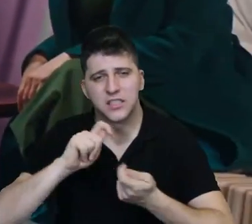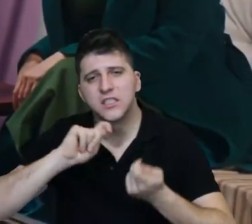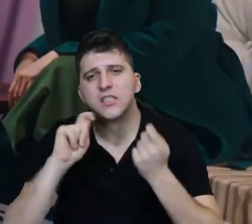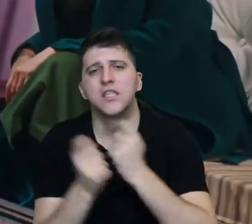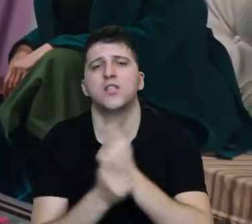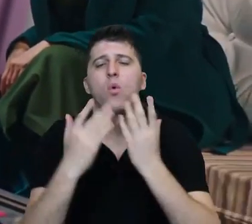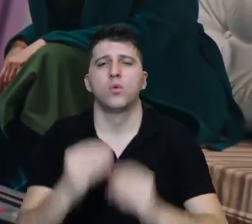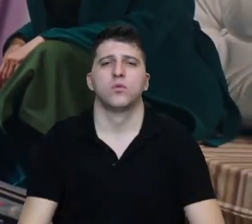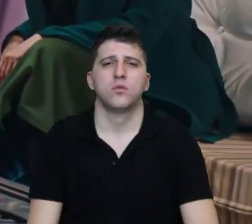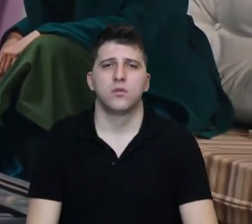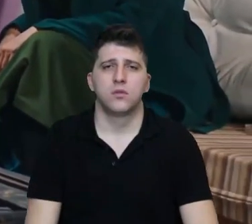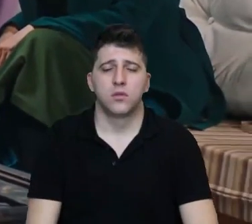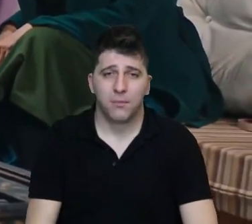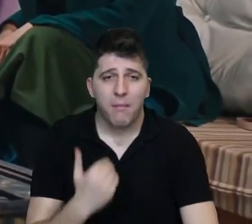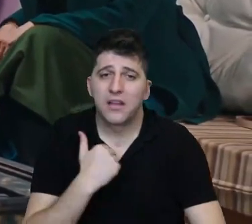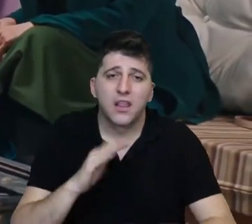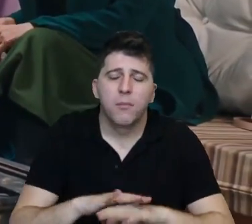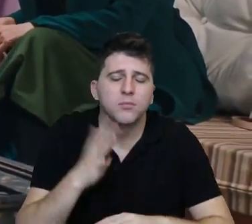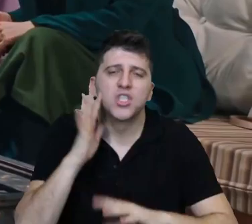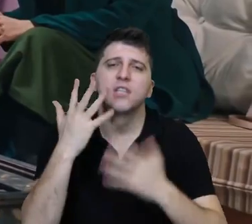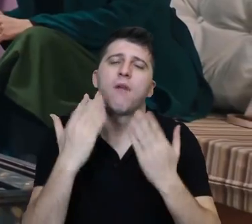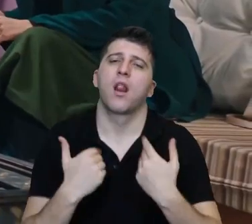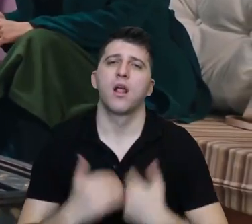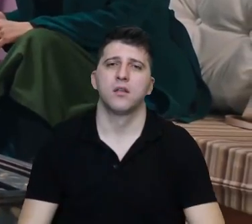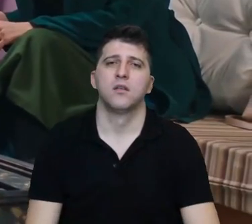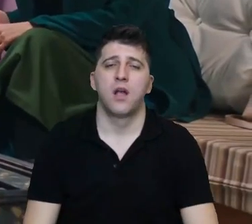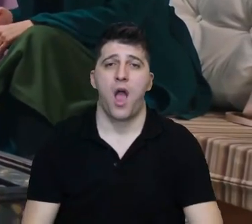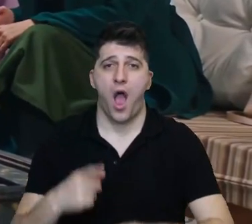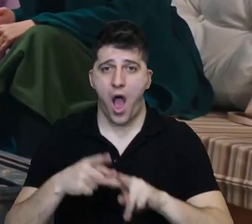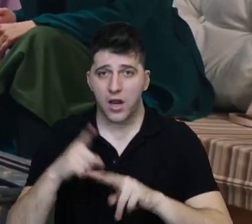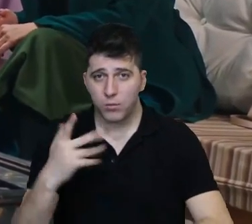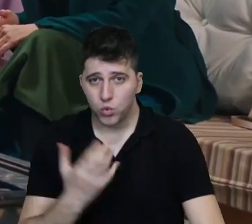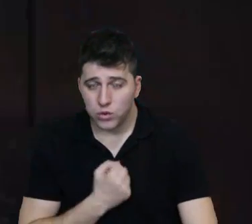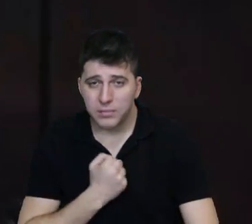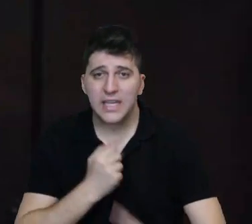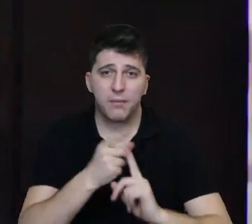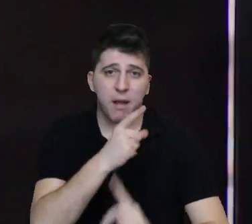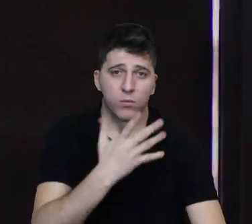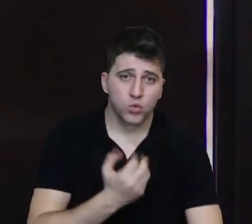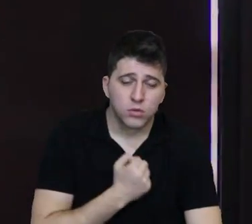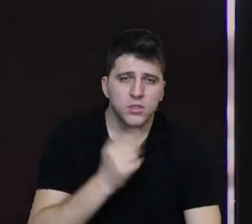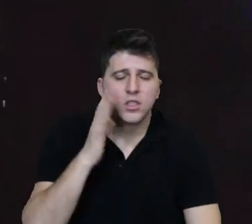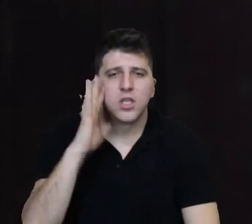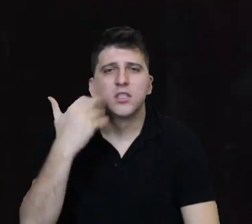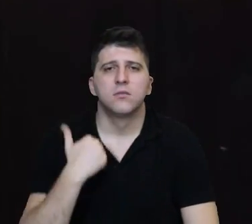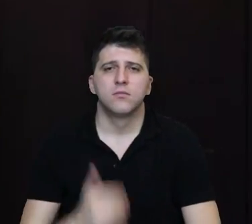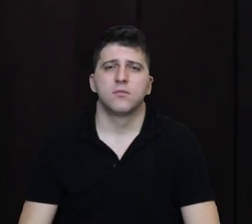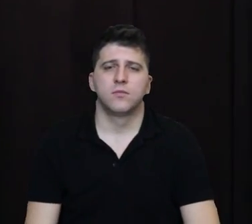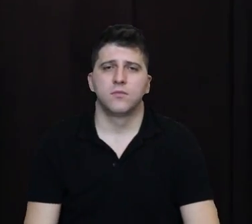bullak etti. Ya ben de ne yapacağımı şaşırdım vallahi. Hani Arda'ya mı üzüleyim, İbrahim'e mi üzüleyim? Şaşıp